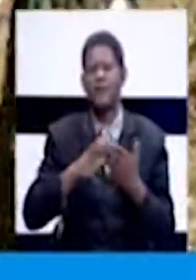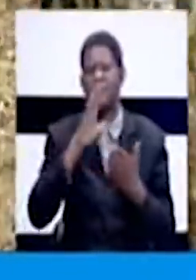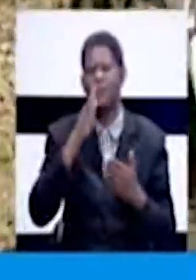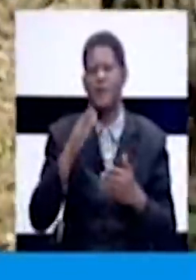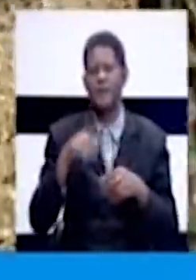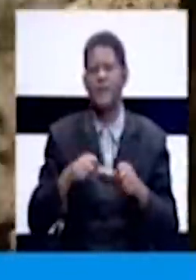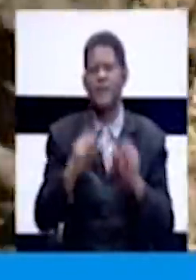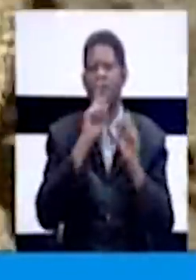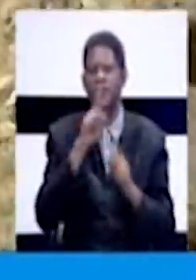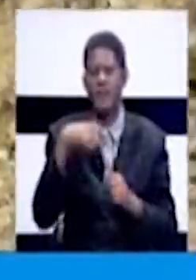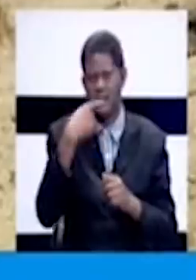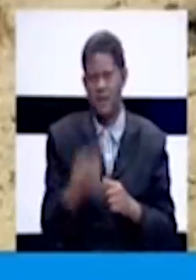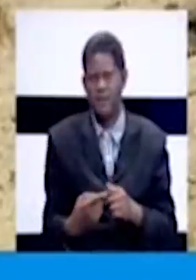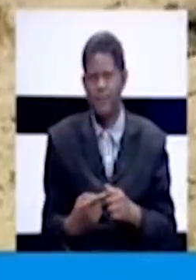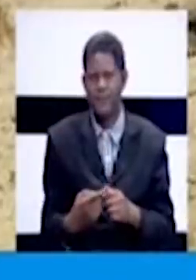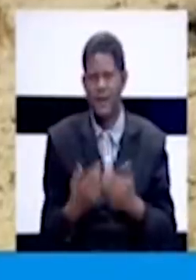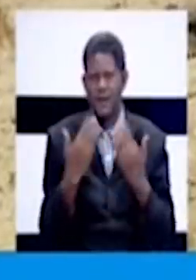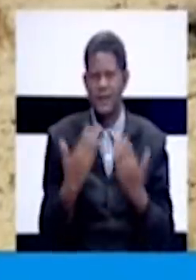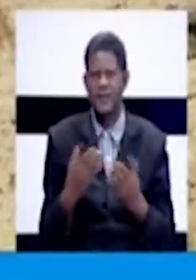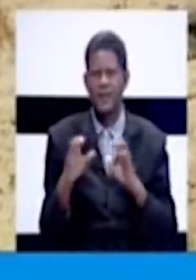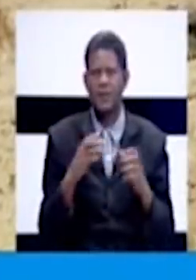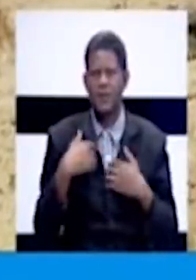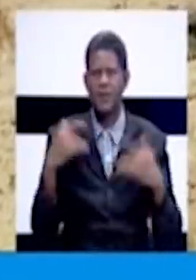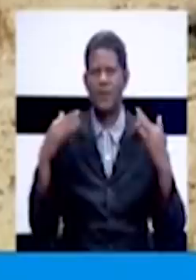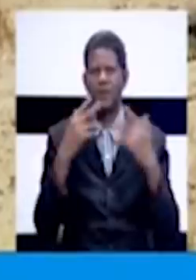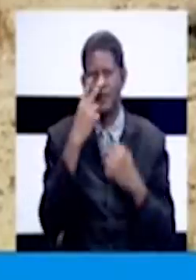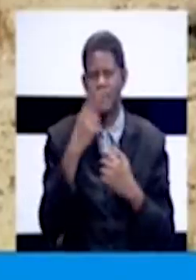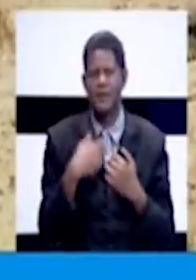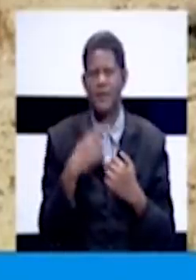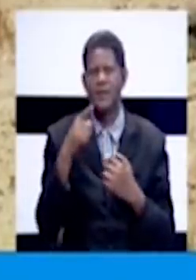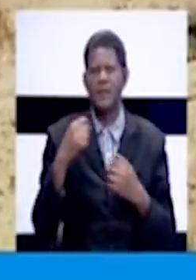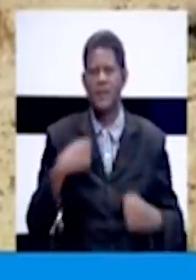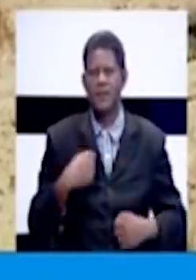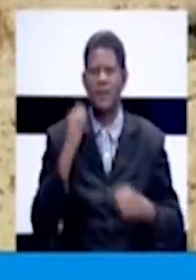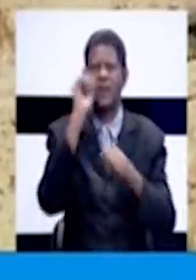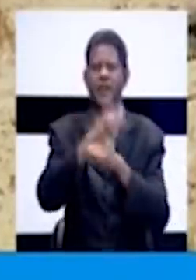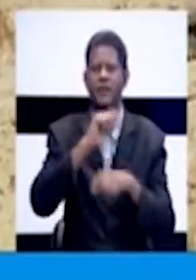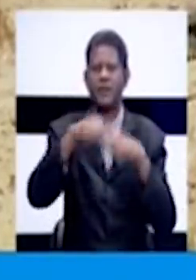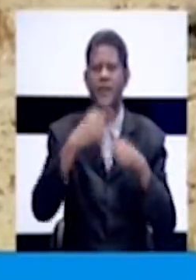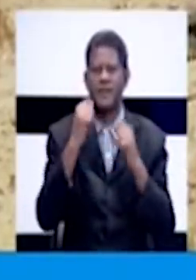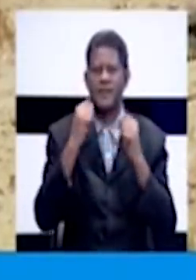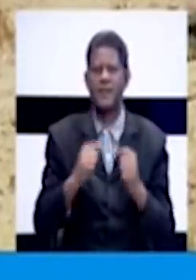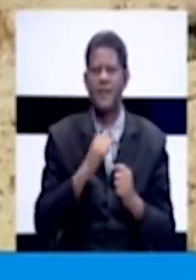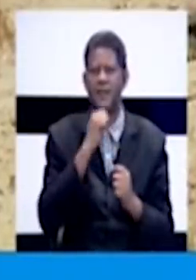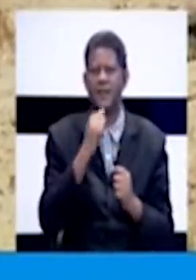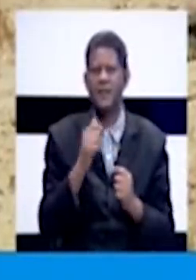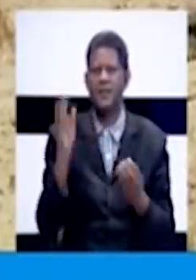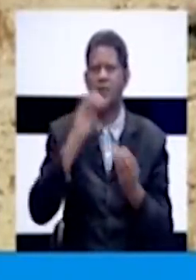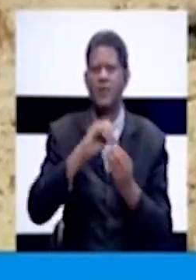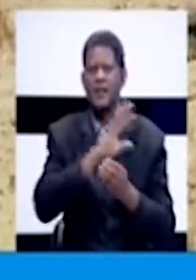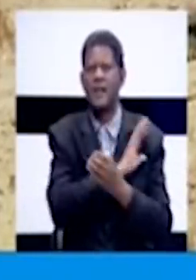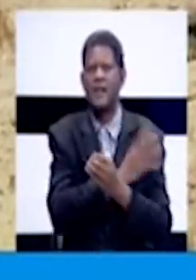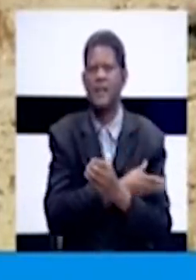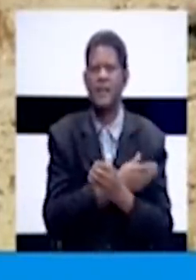اللوينا إلو ملو أبتحجين قورة زلنا خوينات كرئة لنا نزي سراوي تزي عشان يفخد اللوز السلا زي كعلي توسخ حيلي